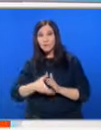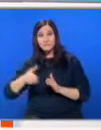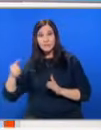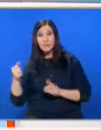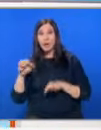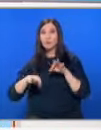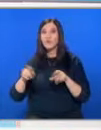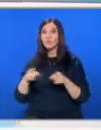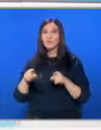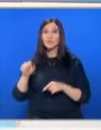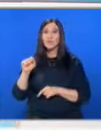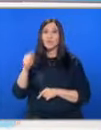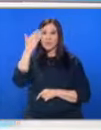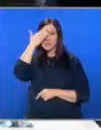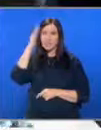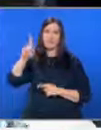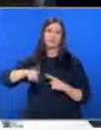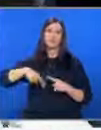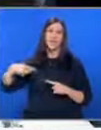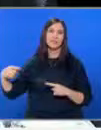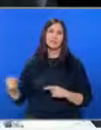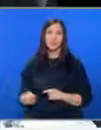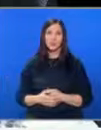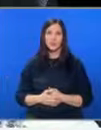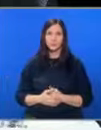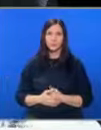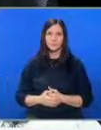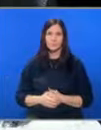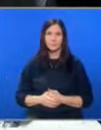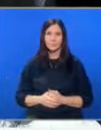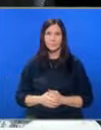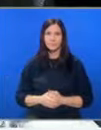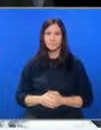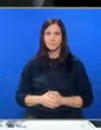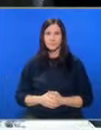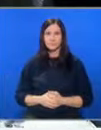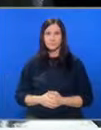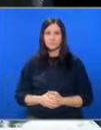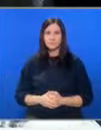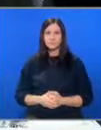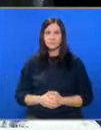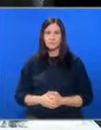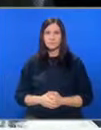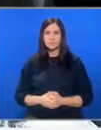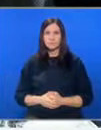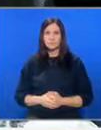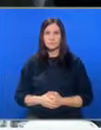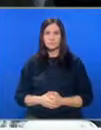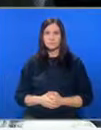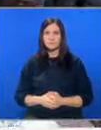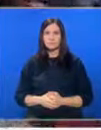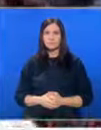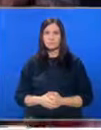партия на справедливостта и развитието. Тек ватан! Тек девлет!